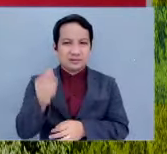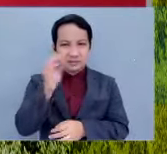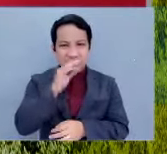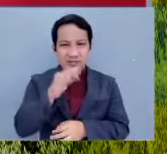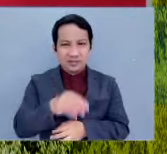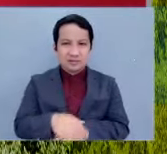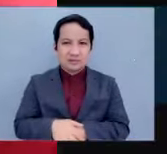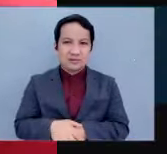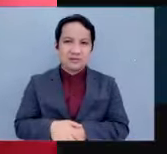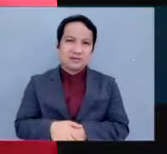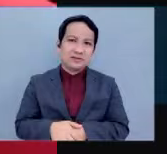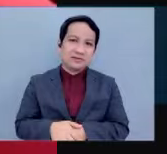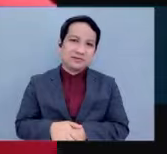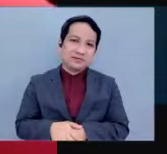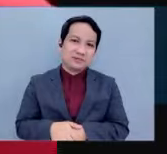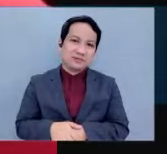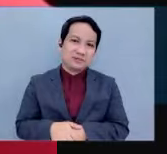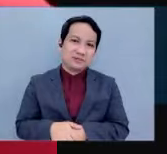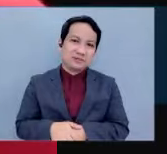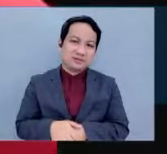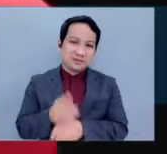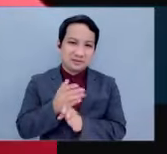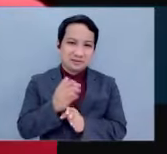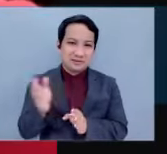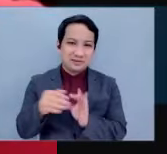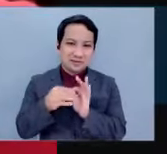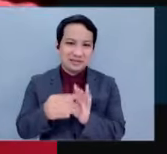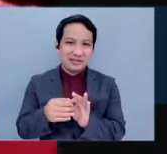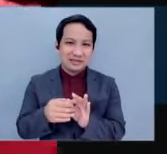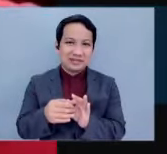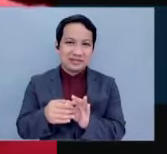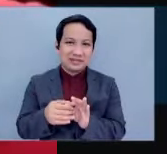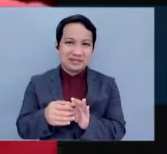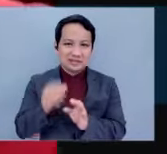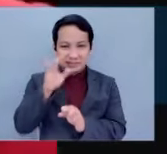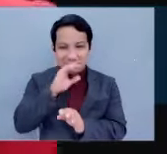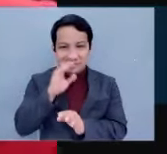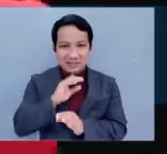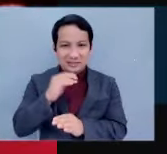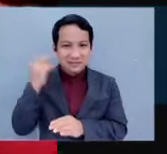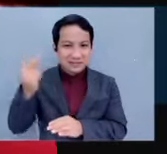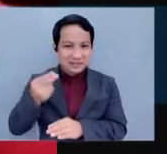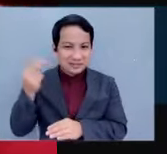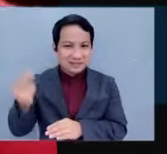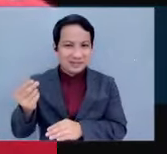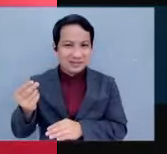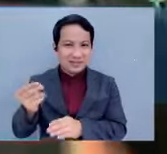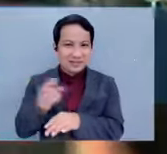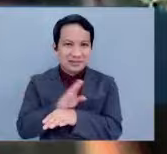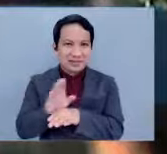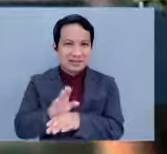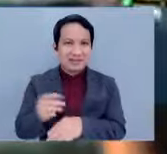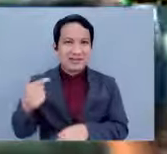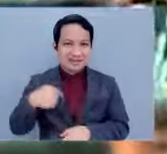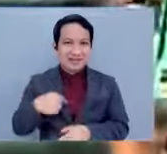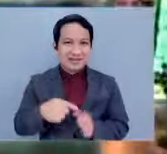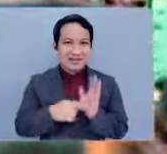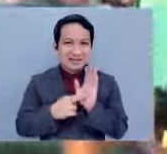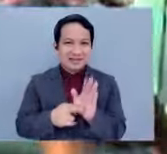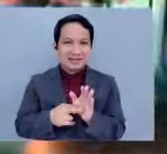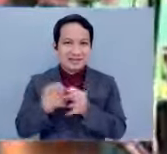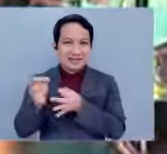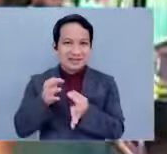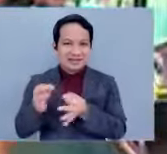Well, magpapasintabi ako sa mga taga Cebu na historiador, no? Alam kong busy kayo, so ako na lang munang